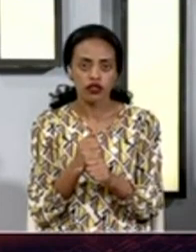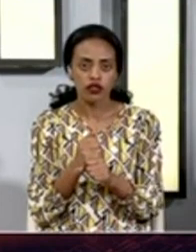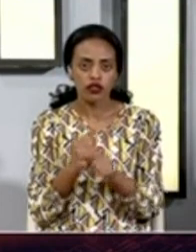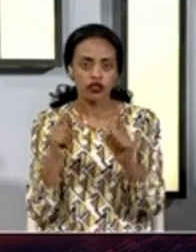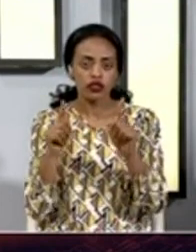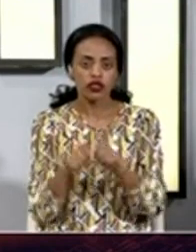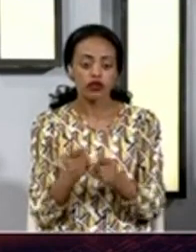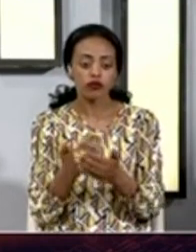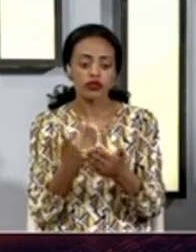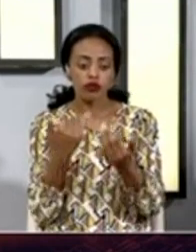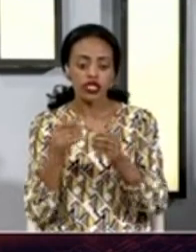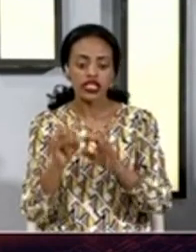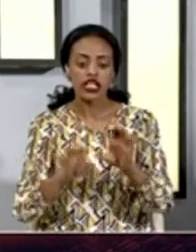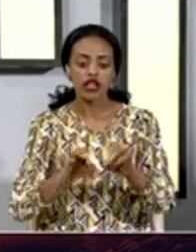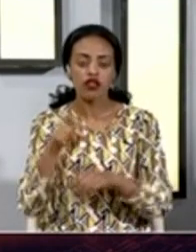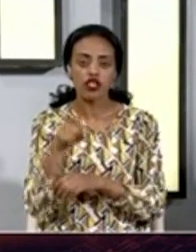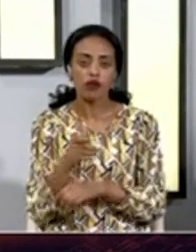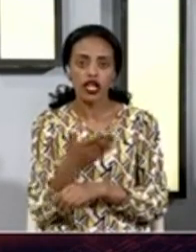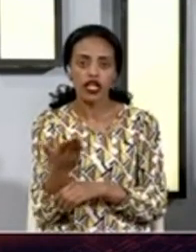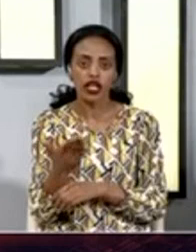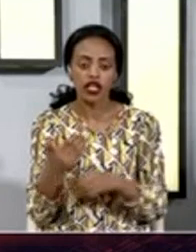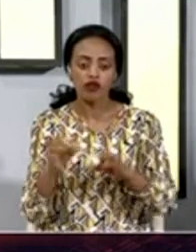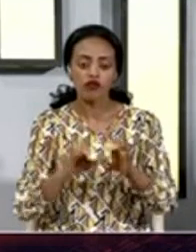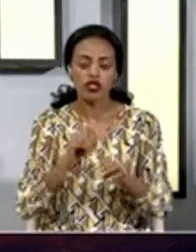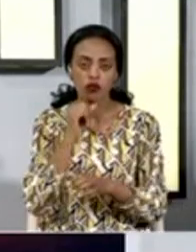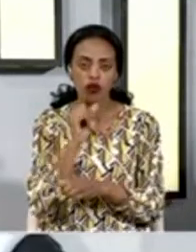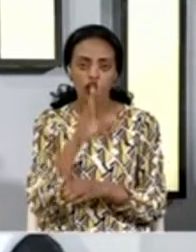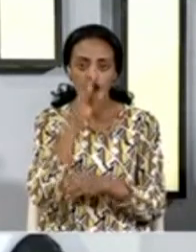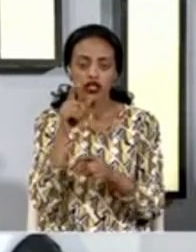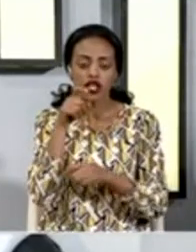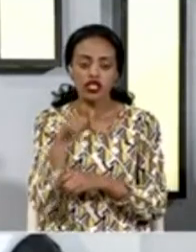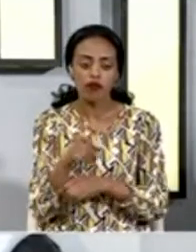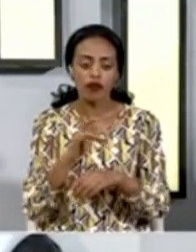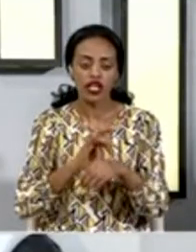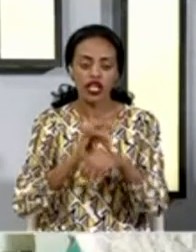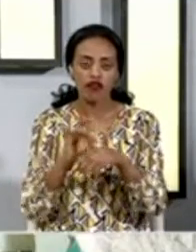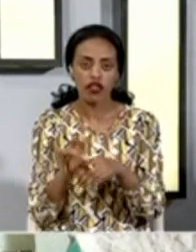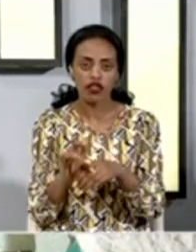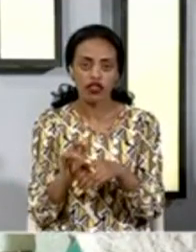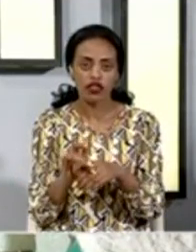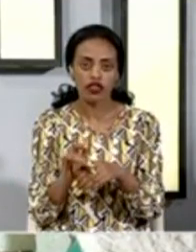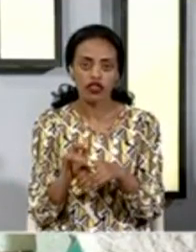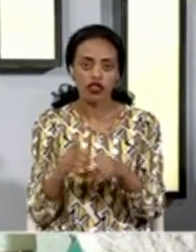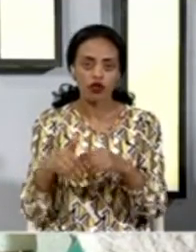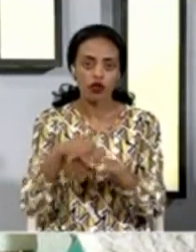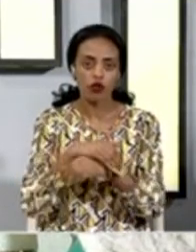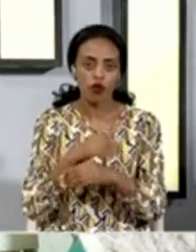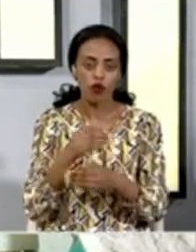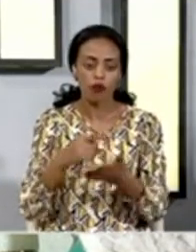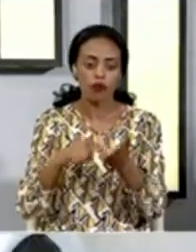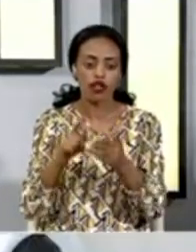ከም ቅድሚ ሕዚ ክንገብረን ዝግበአና ነገር ብዘይምግባርና ክፍጠራ ዝግባአን ክፍተታት ተጓይኻ ምዕራይ